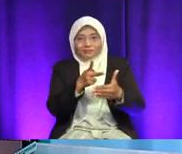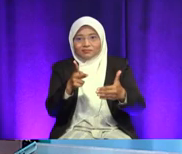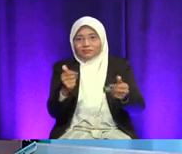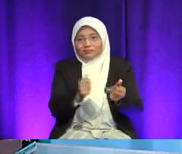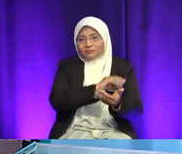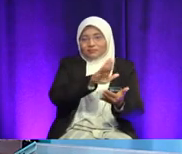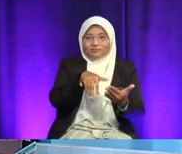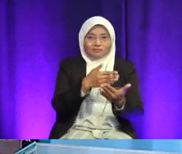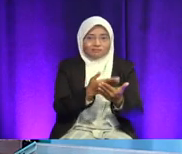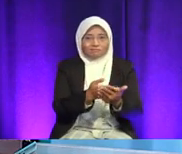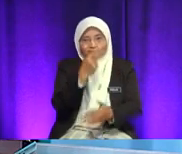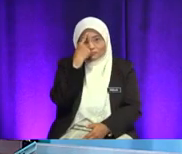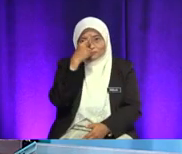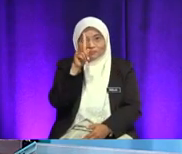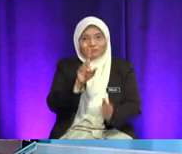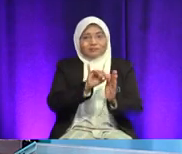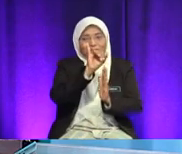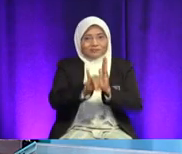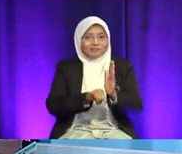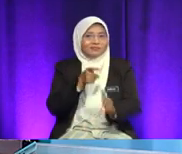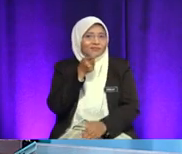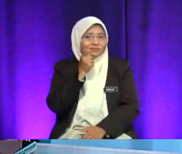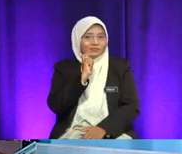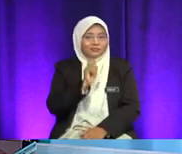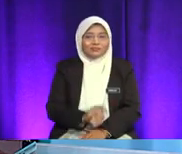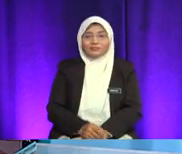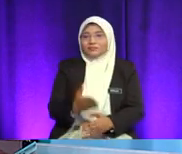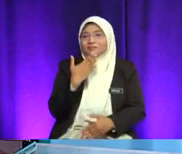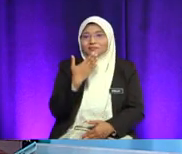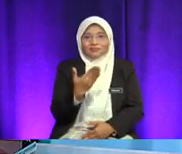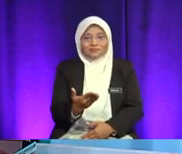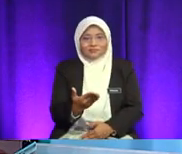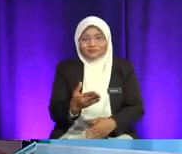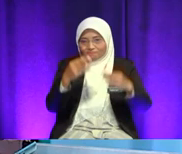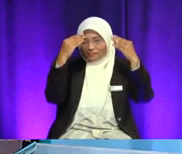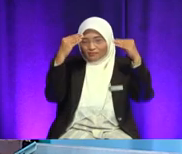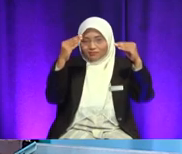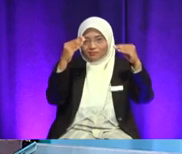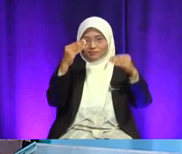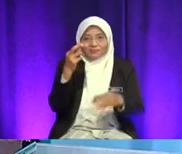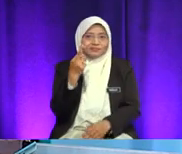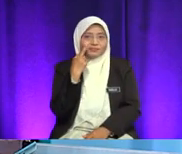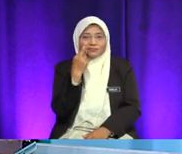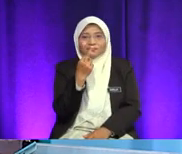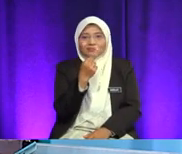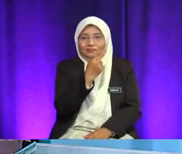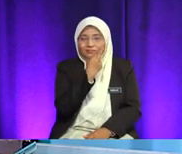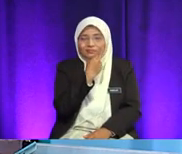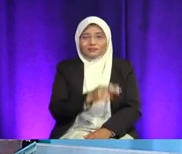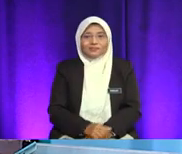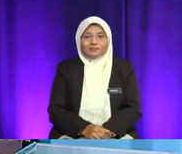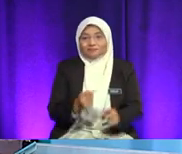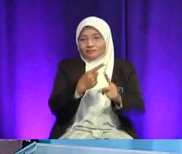memberi manfaat untuk semua Terima kasih kepada Cikgu Rozana jas dari unik desain social pembelajaran jabatan pendidikan